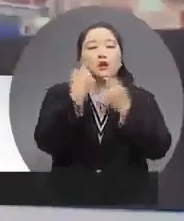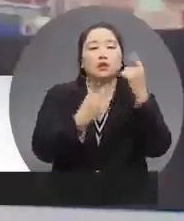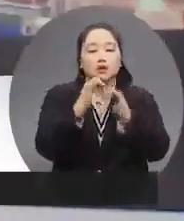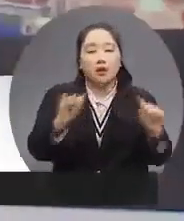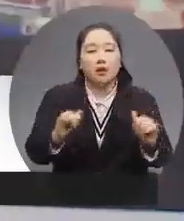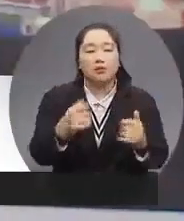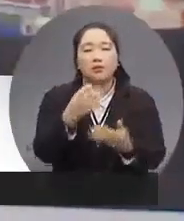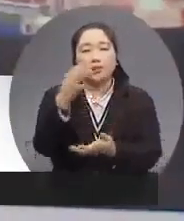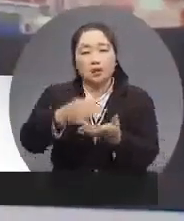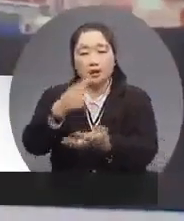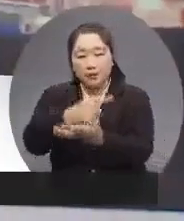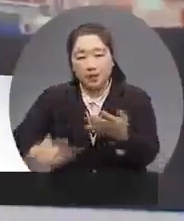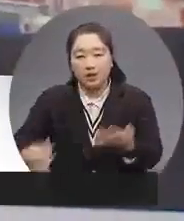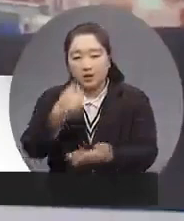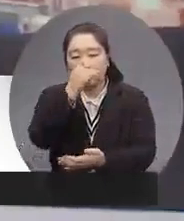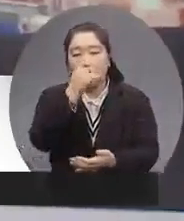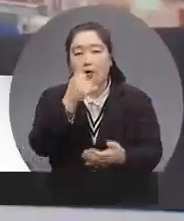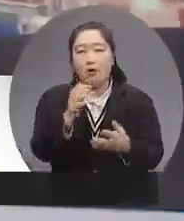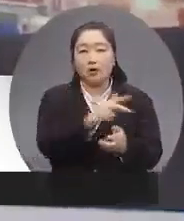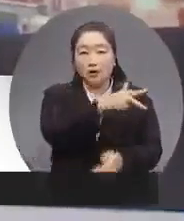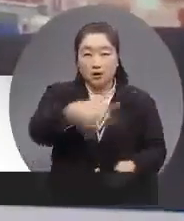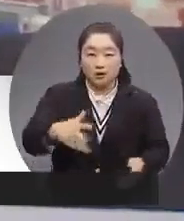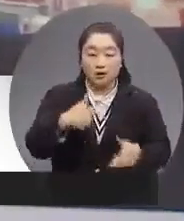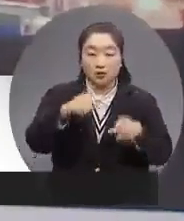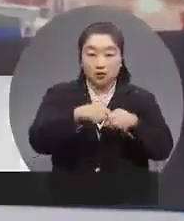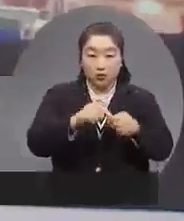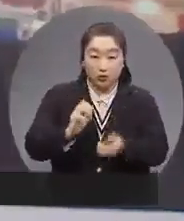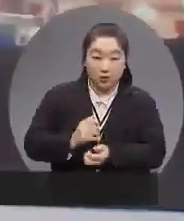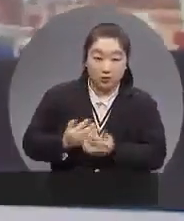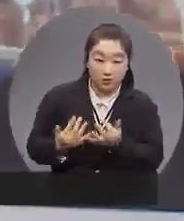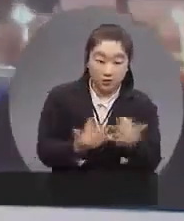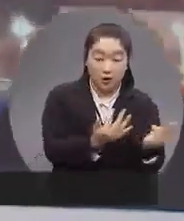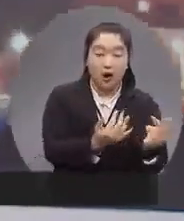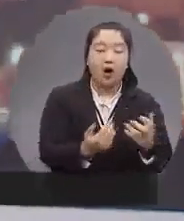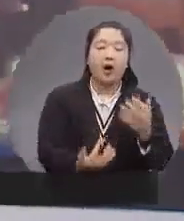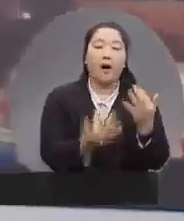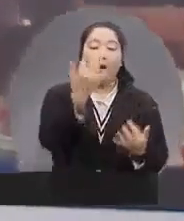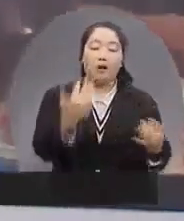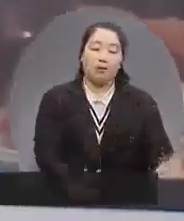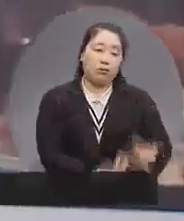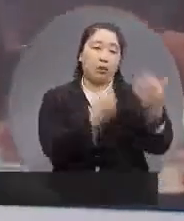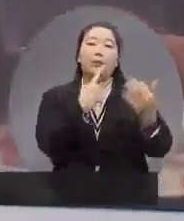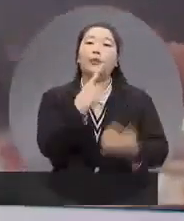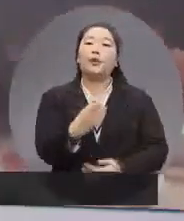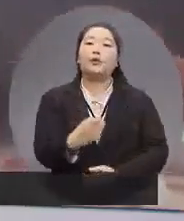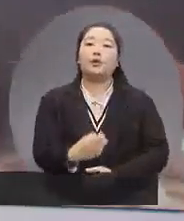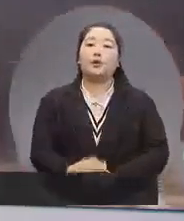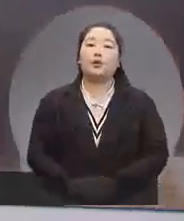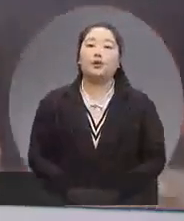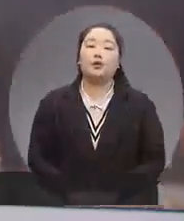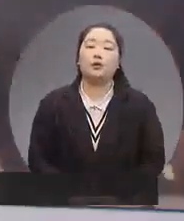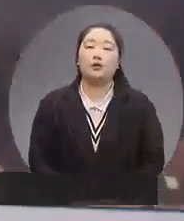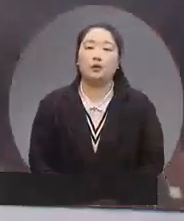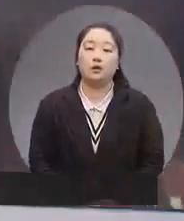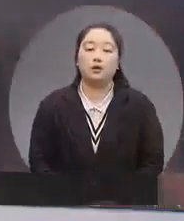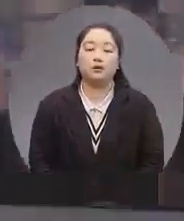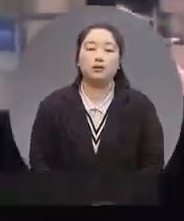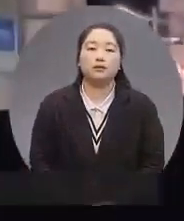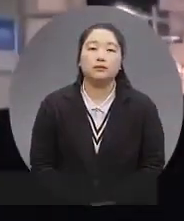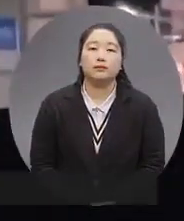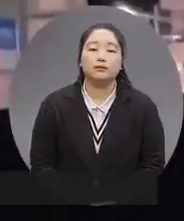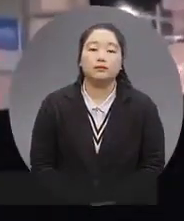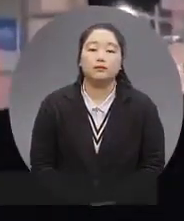제천에서는 주유소까지 불길이 번지면서 대형 화재로 이어질 뻔했습니다 김은초 기자입니다